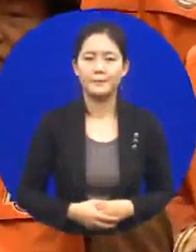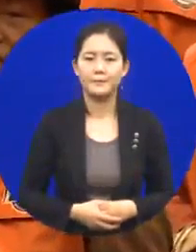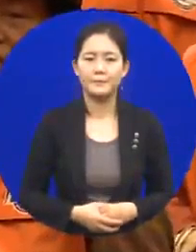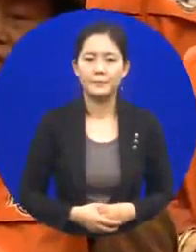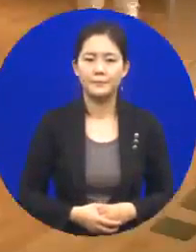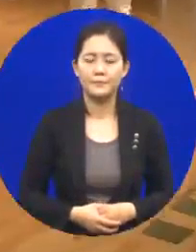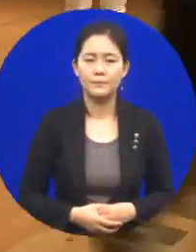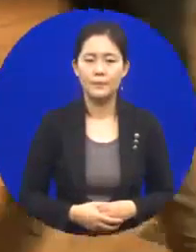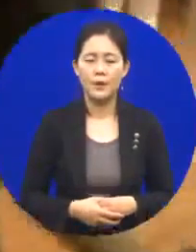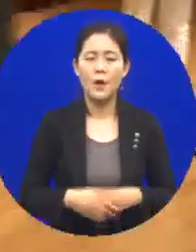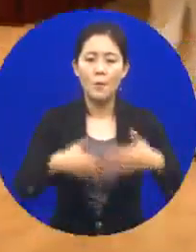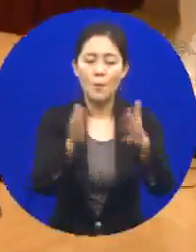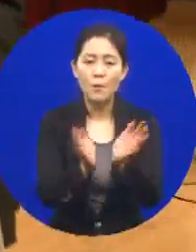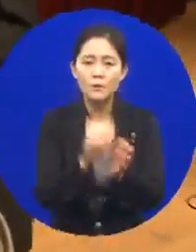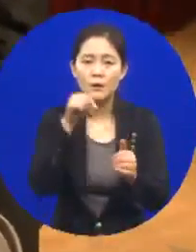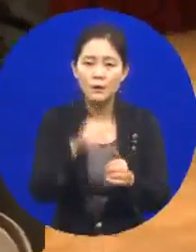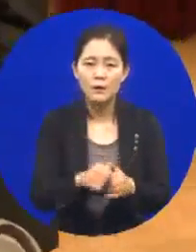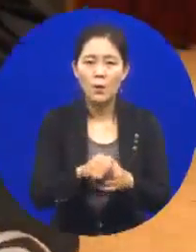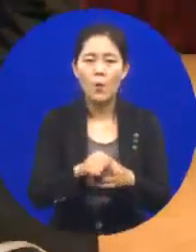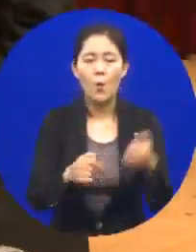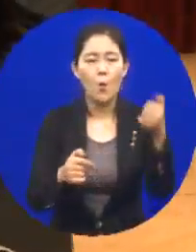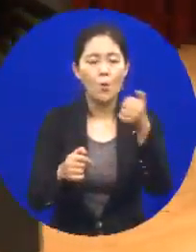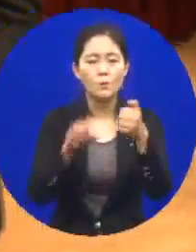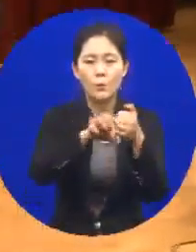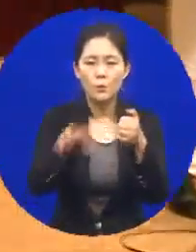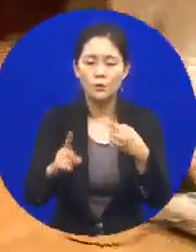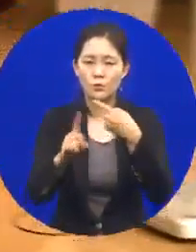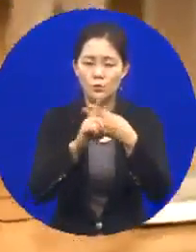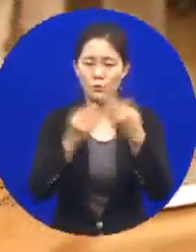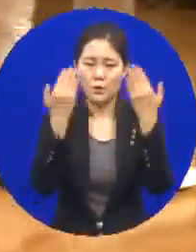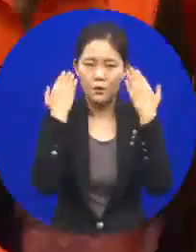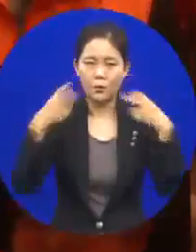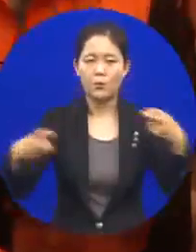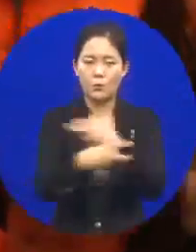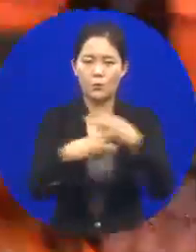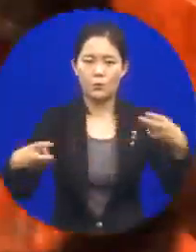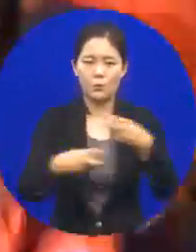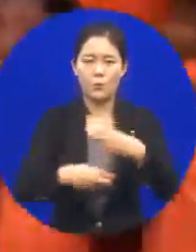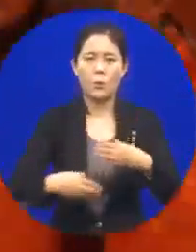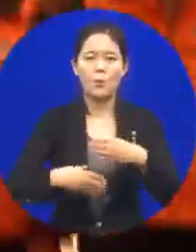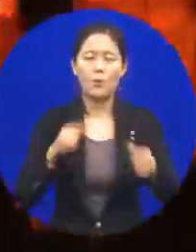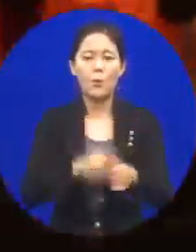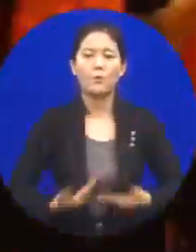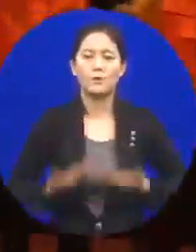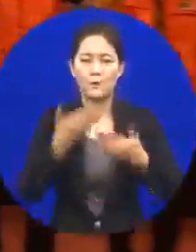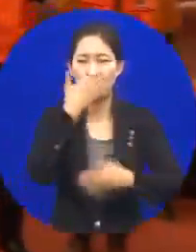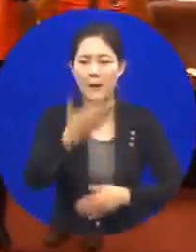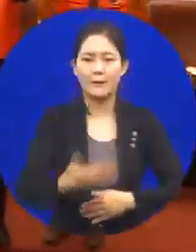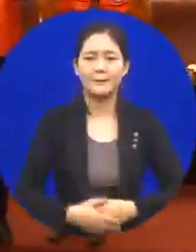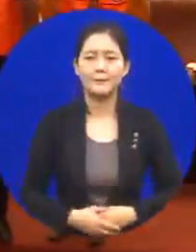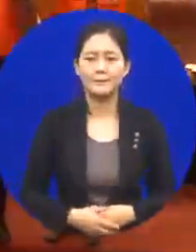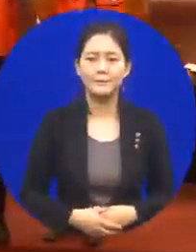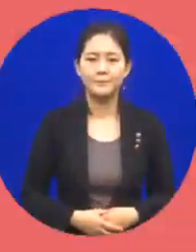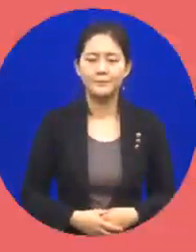착복식에 참여했습니다. 봉사대원들은 앞으로 관내 50여 곳의 중학교 주변에서 교통봉사와 환경 정화 활동을 하게 됩니다.